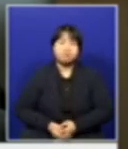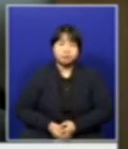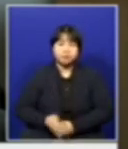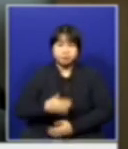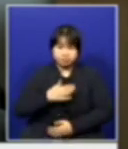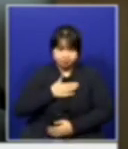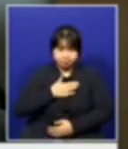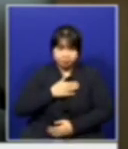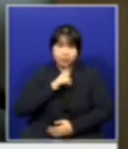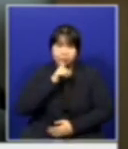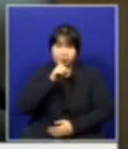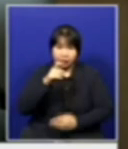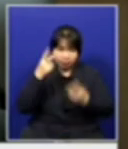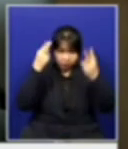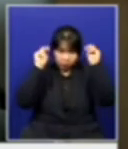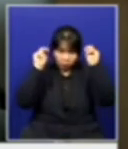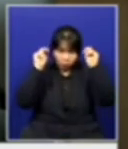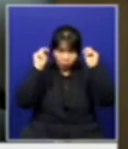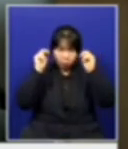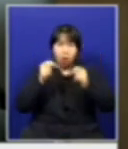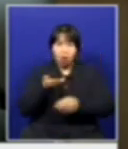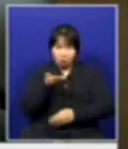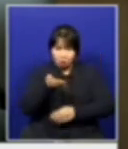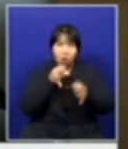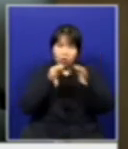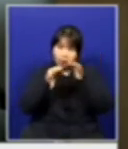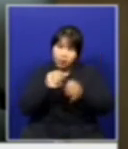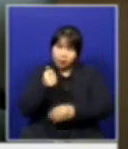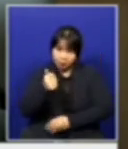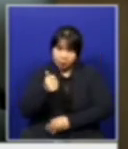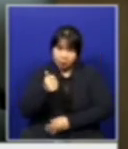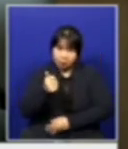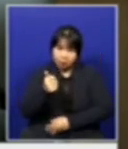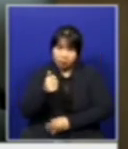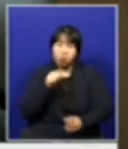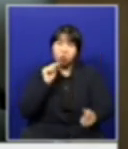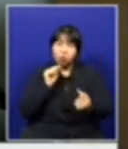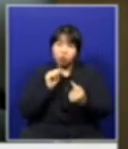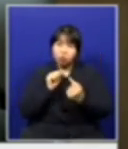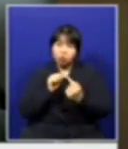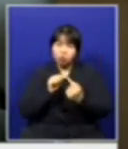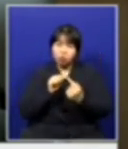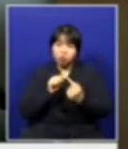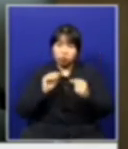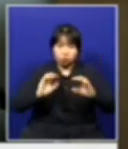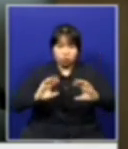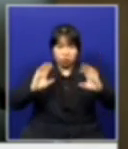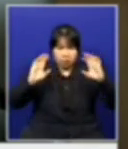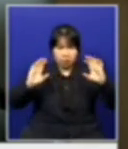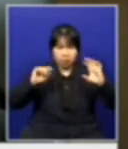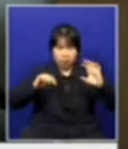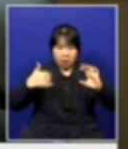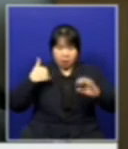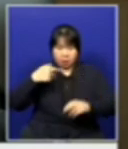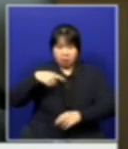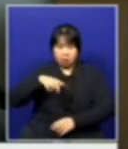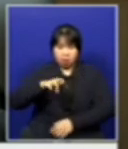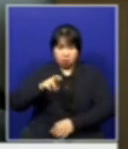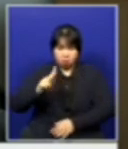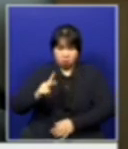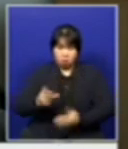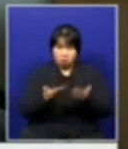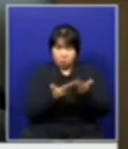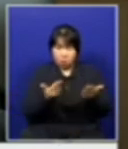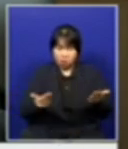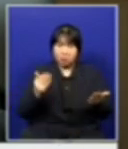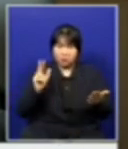เรียนถามท่านนายกว่าให้ชี้แจงสิฮะว่าการที่รัฐบาลออกพรก. 3ฉบับ